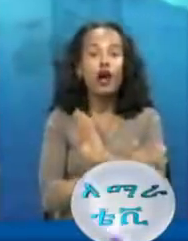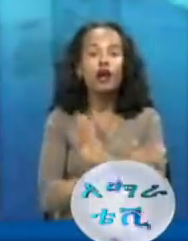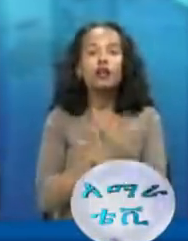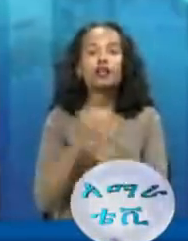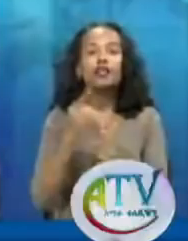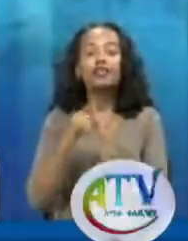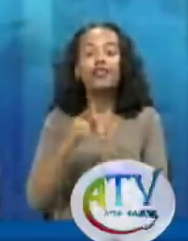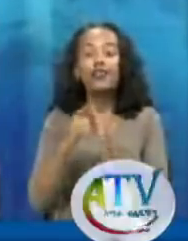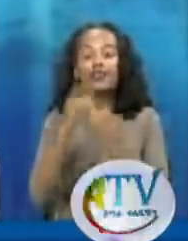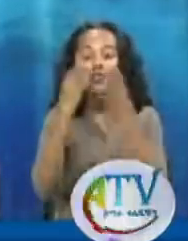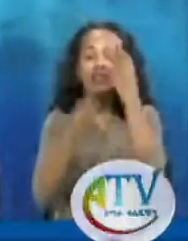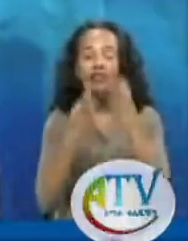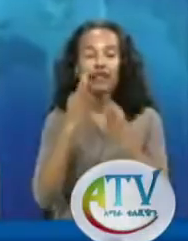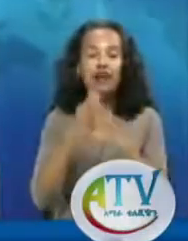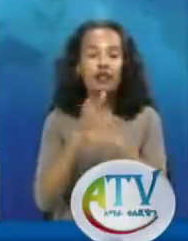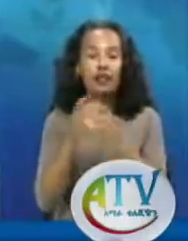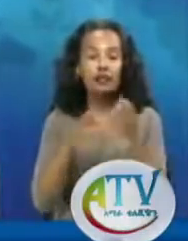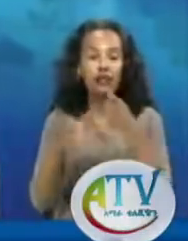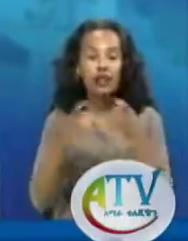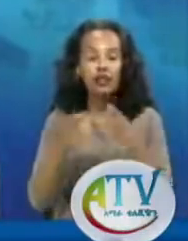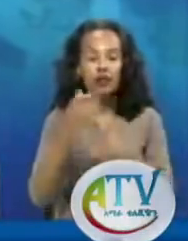የዳኝነት አስተዳደር አዋጅ ማሻሻያ